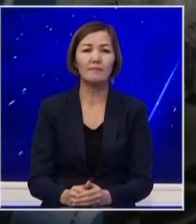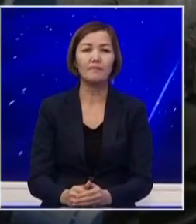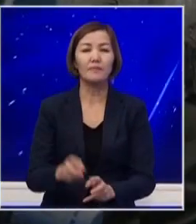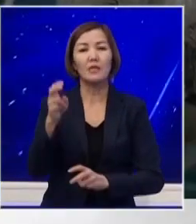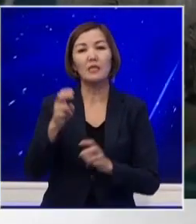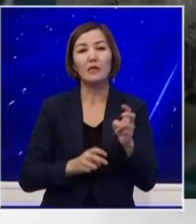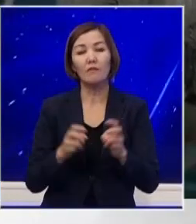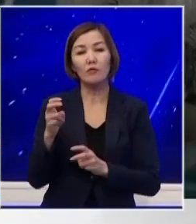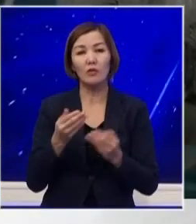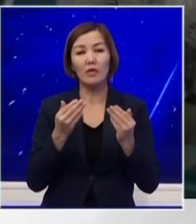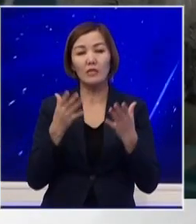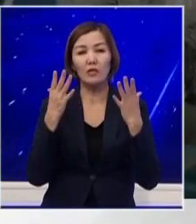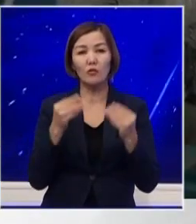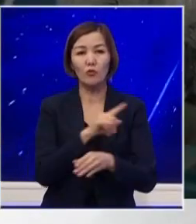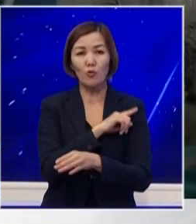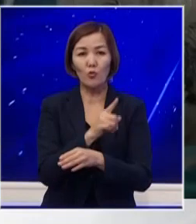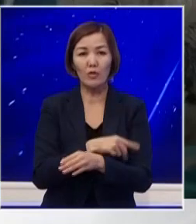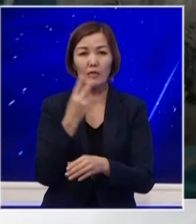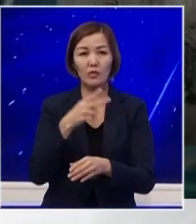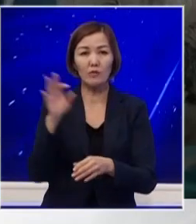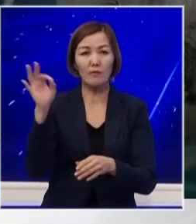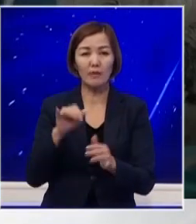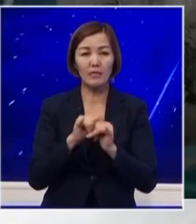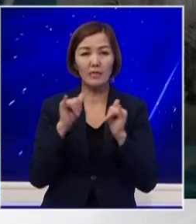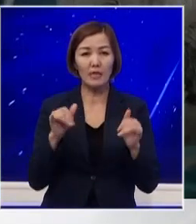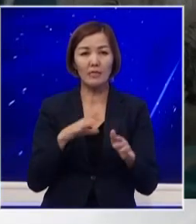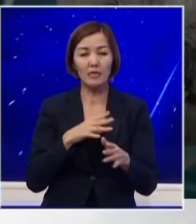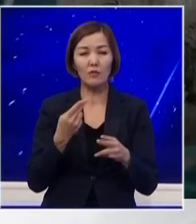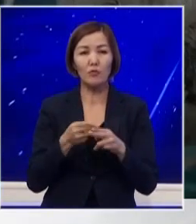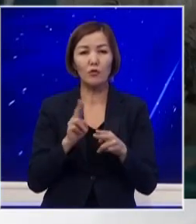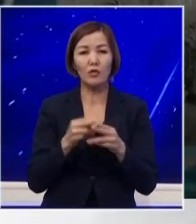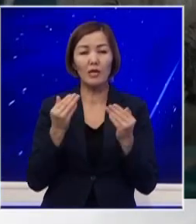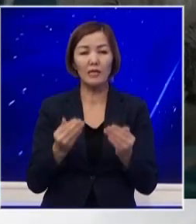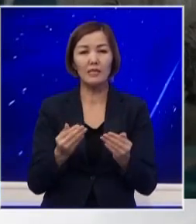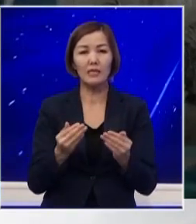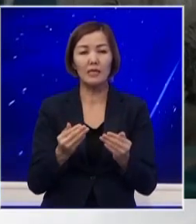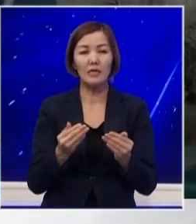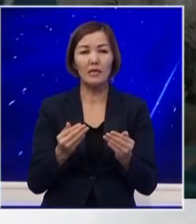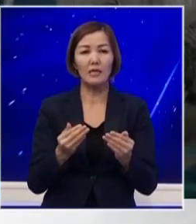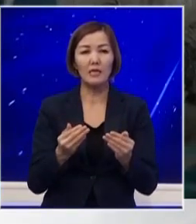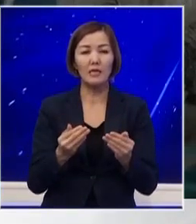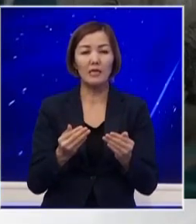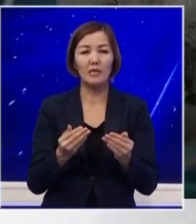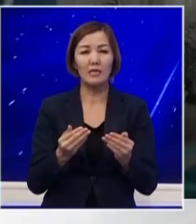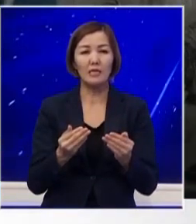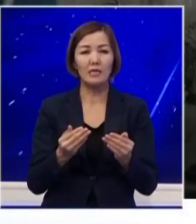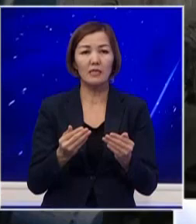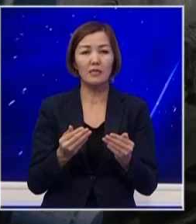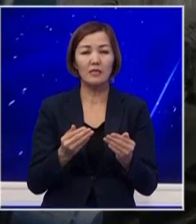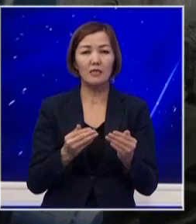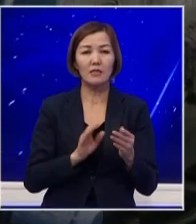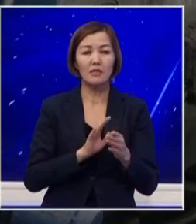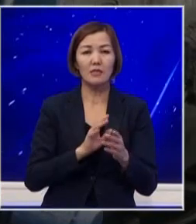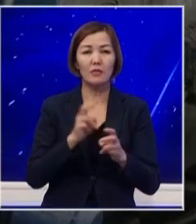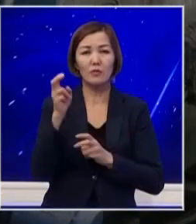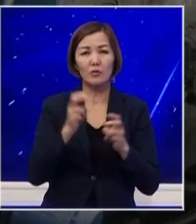Заводтың қазір әлгі қуатынан 20% істеп отырмыз. Өйткені қазір біз біраз өз шығарған